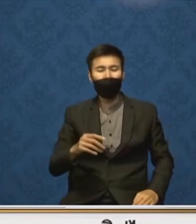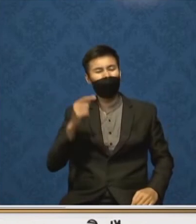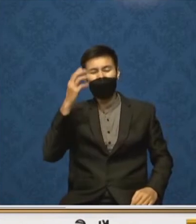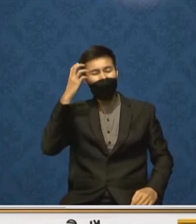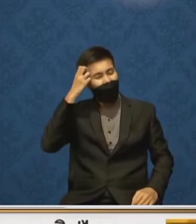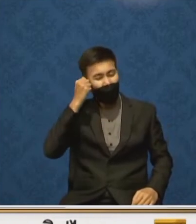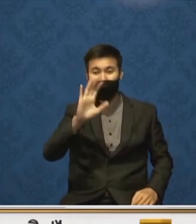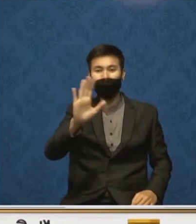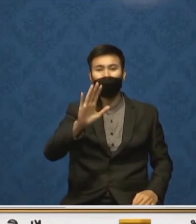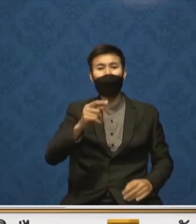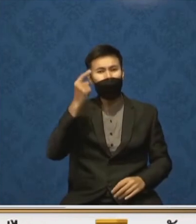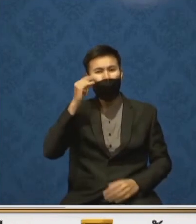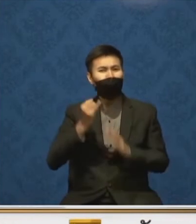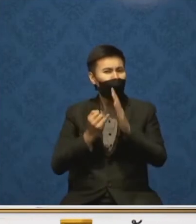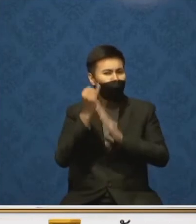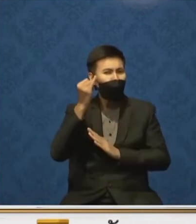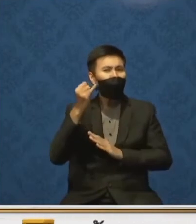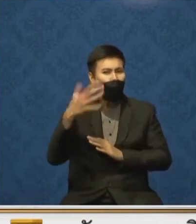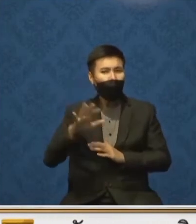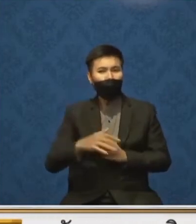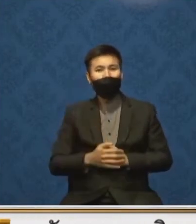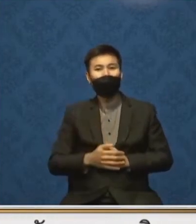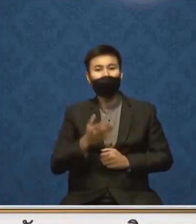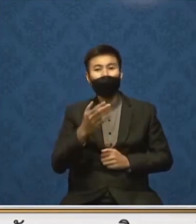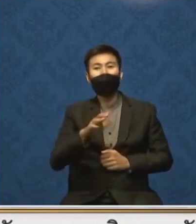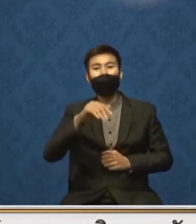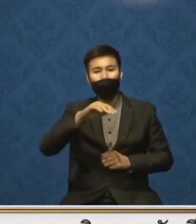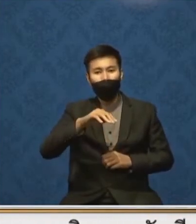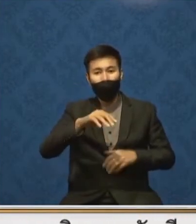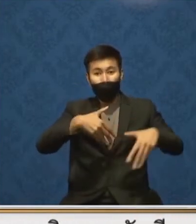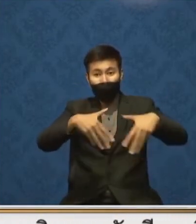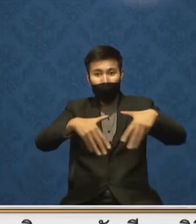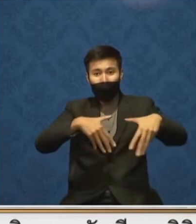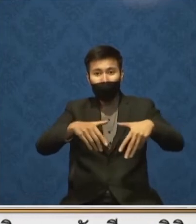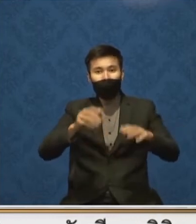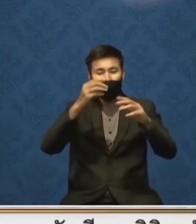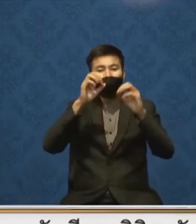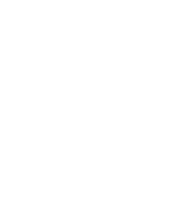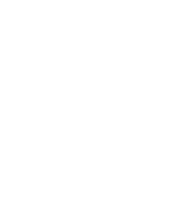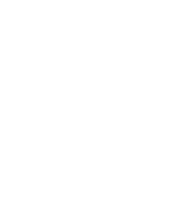บทำแล้วกให้พี่น้ประชาชน เปนผู้ตัดสนท่านผ่านกูหาเลอกตั้งค่ะขบคุค่ะ